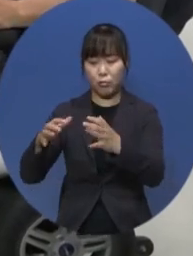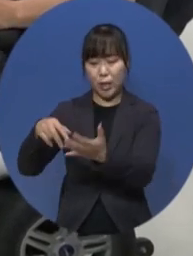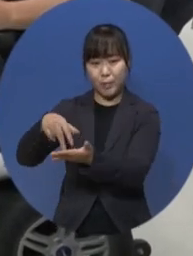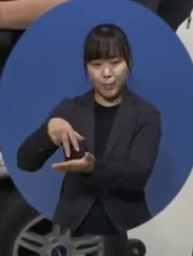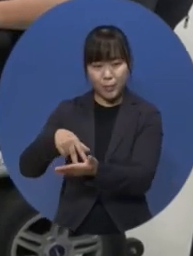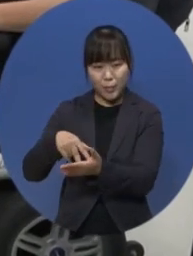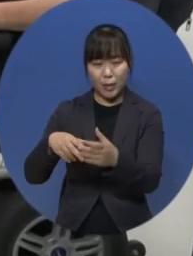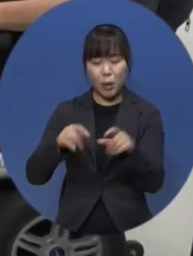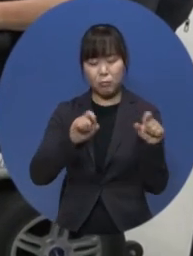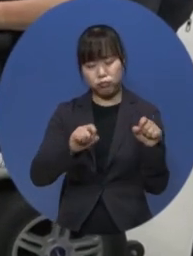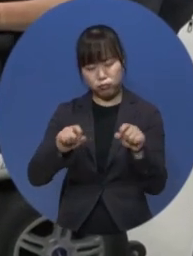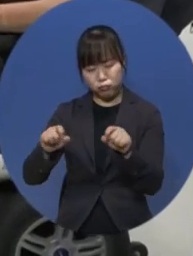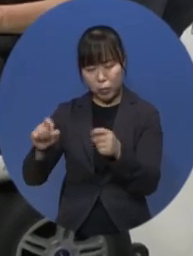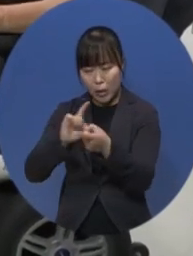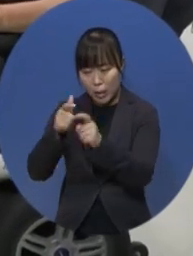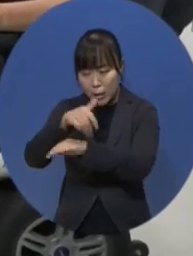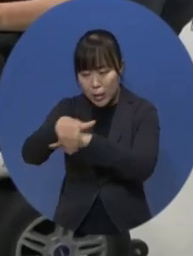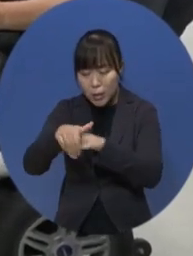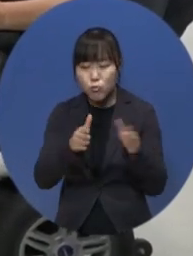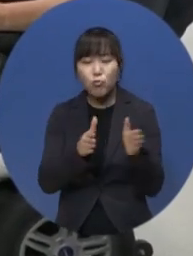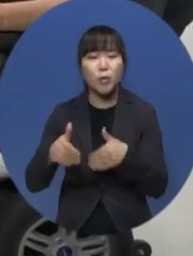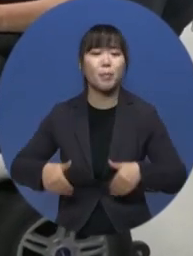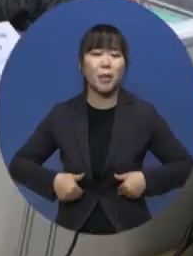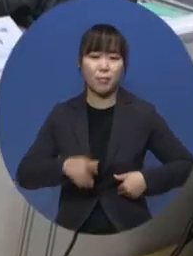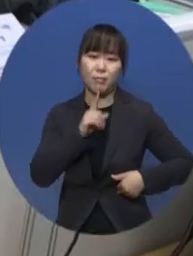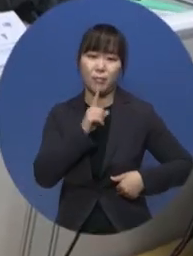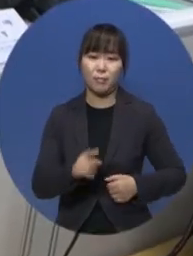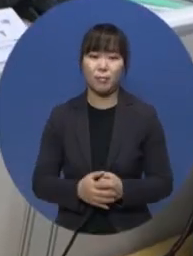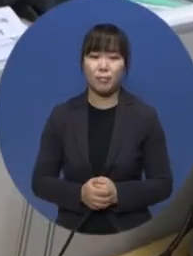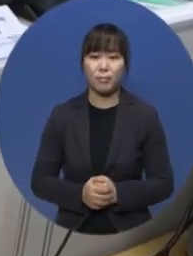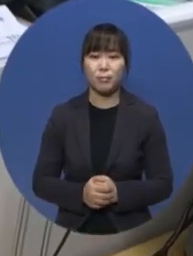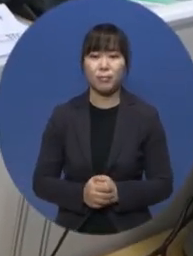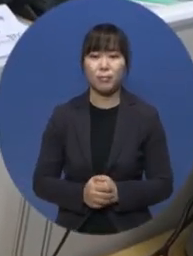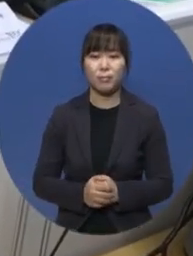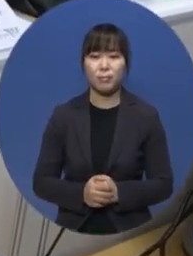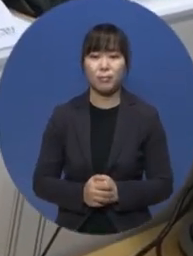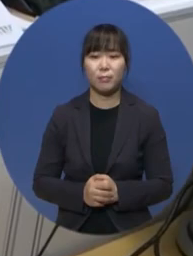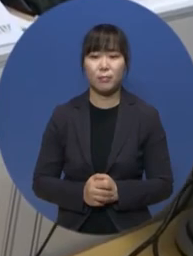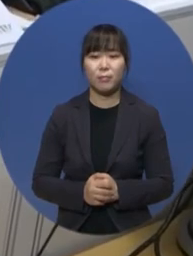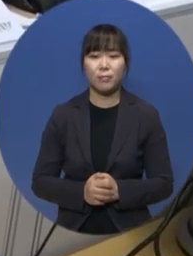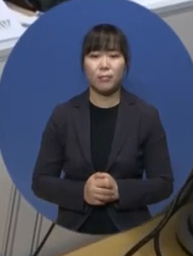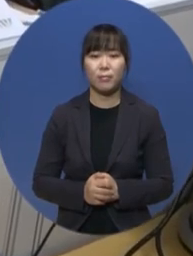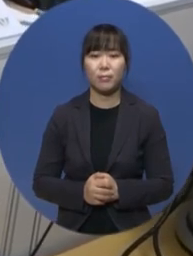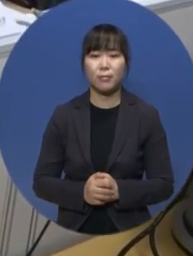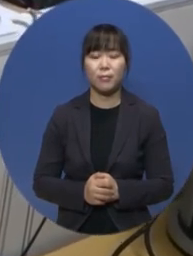차원에서의 장기화 대책을 마련해야 한다고 촉구했습니다. 복지TV 뉴스 서정령입니다.